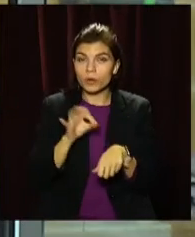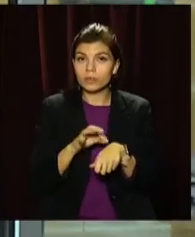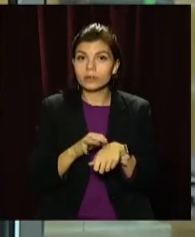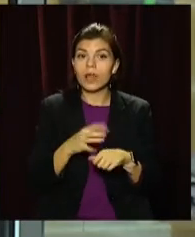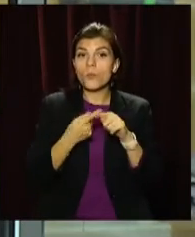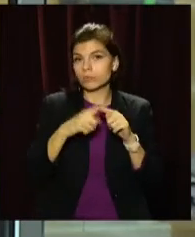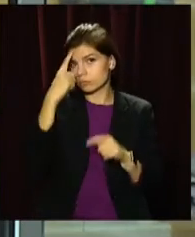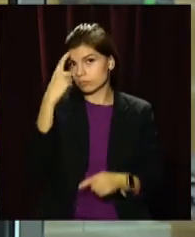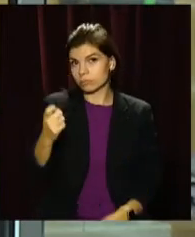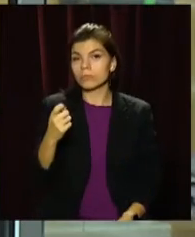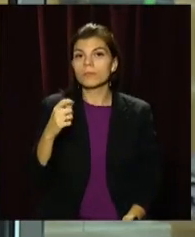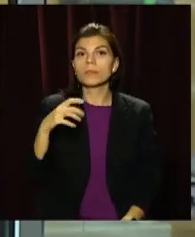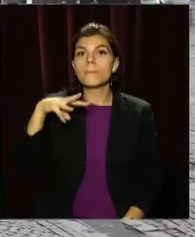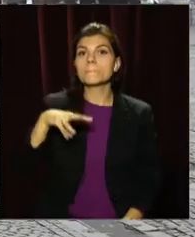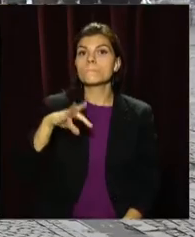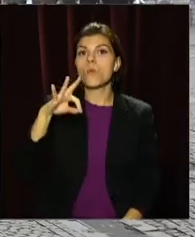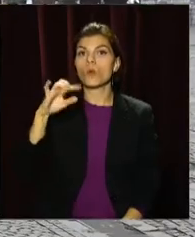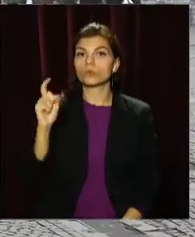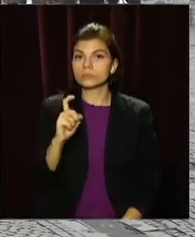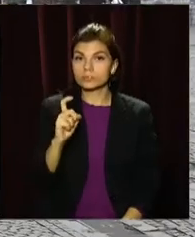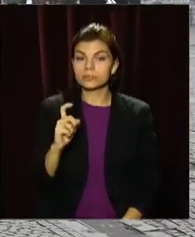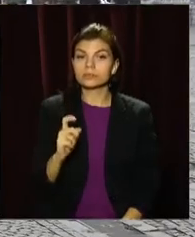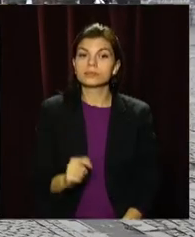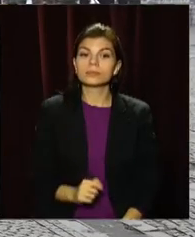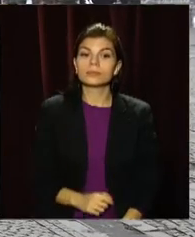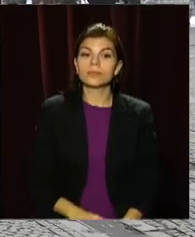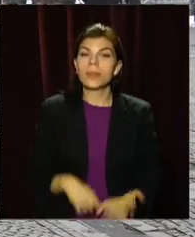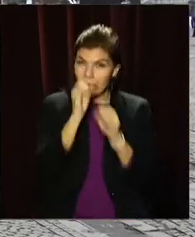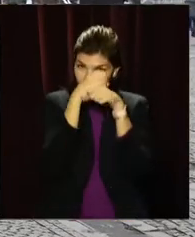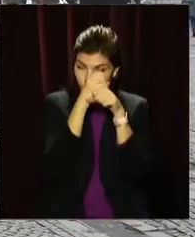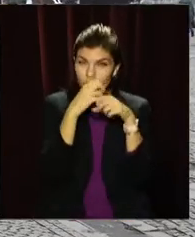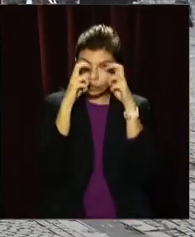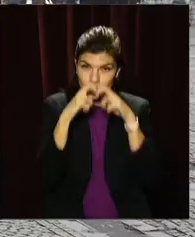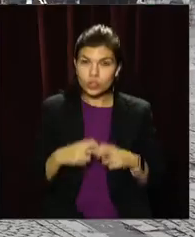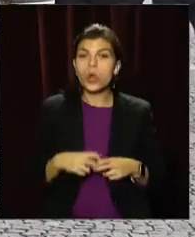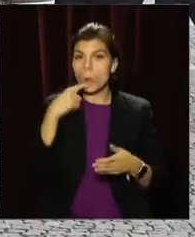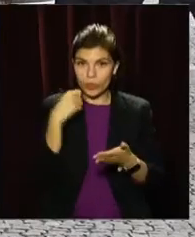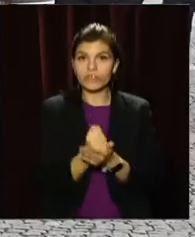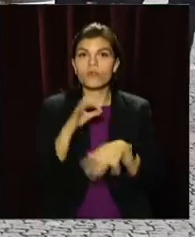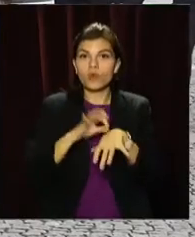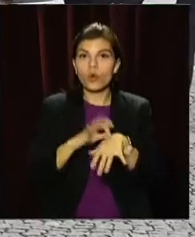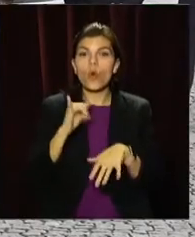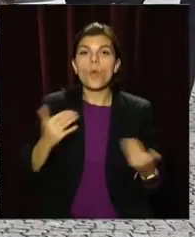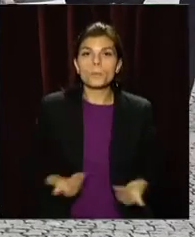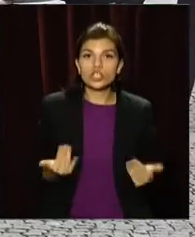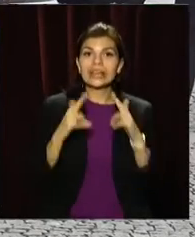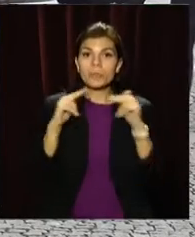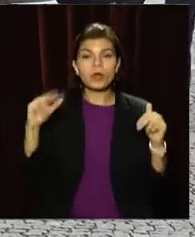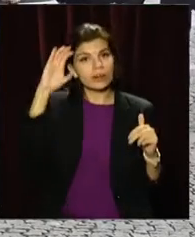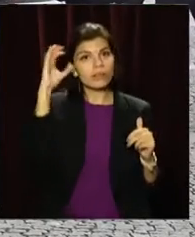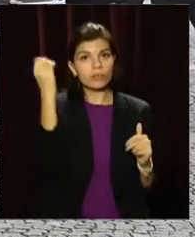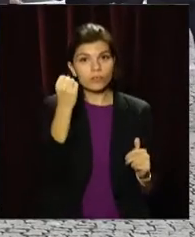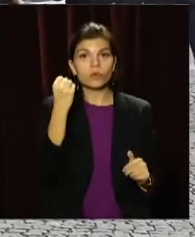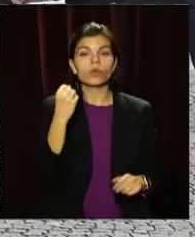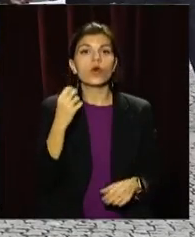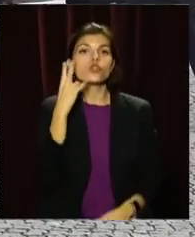хвороби. Про це повідомили в обласному департаменті охорони здоров'я. Лабораторні дослідження підтвердили хворобу у мешканців Дніпра, Кривого